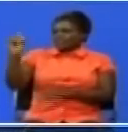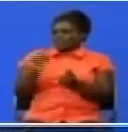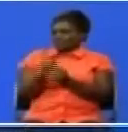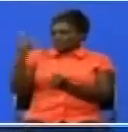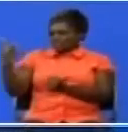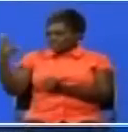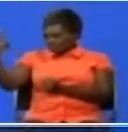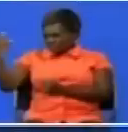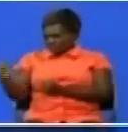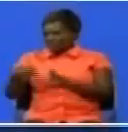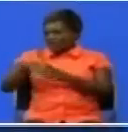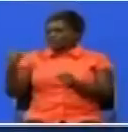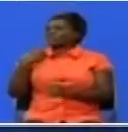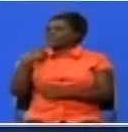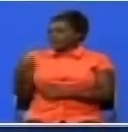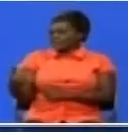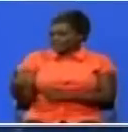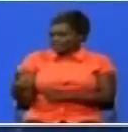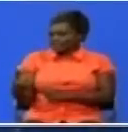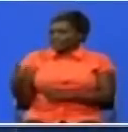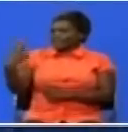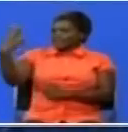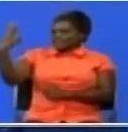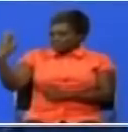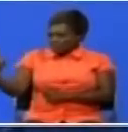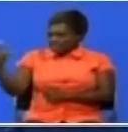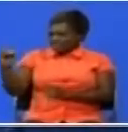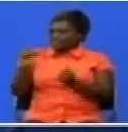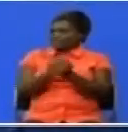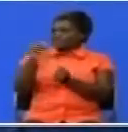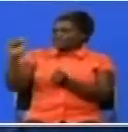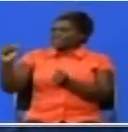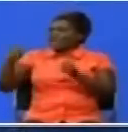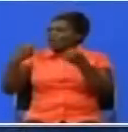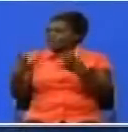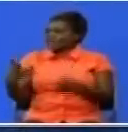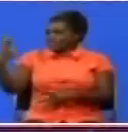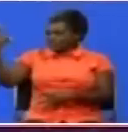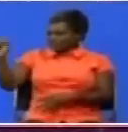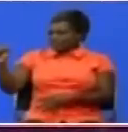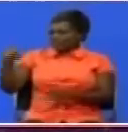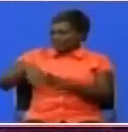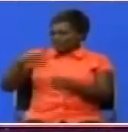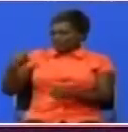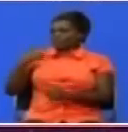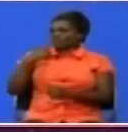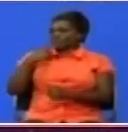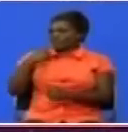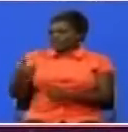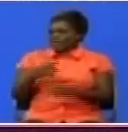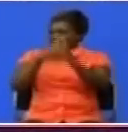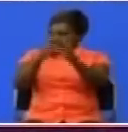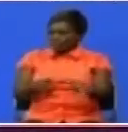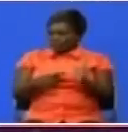was 25 out of 100. The score for 2015 was 25 out of 100. Ripoti hiyo pia